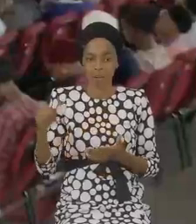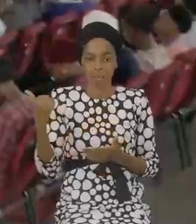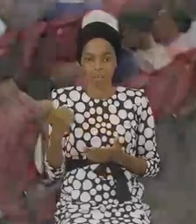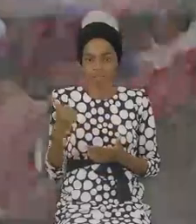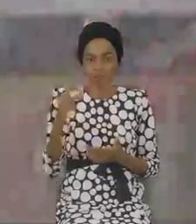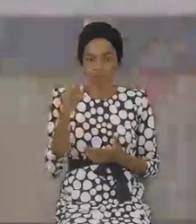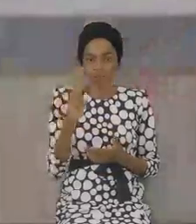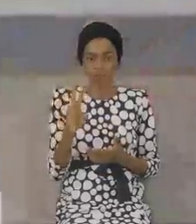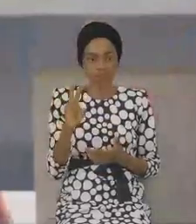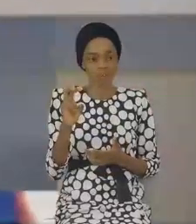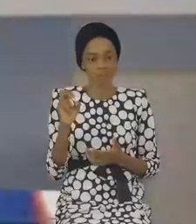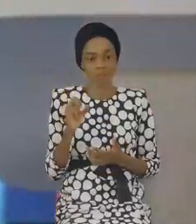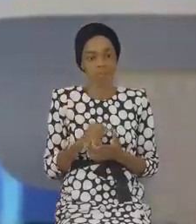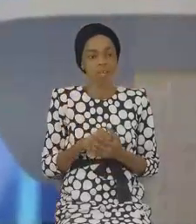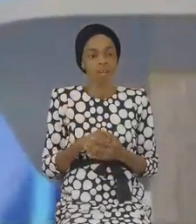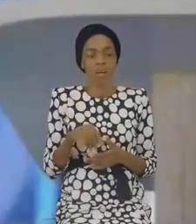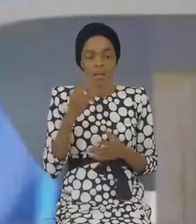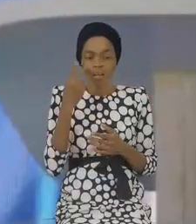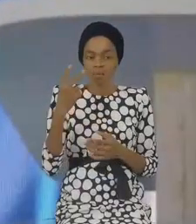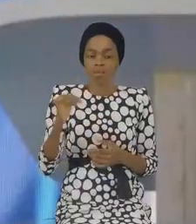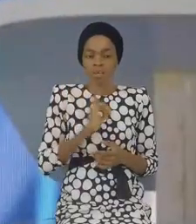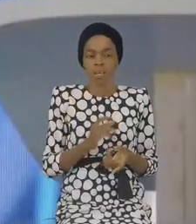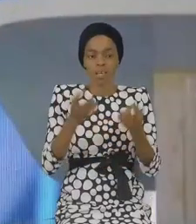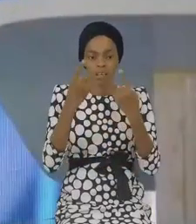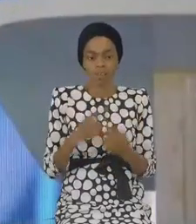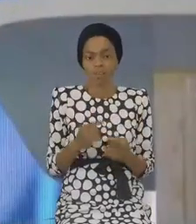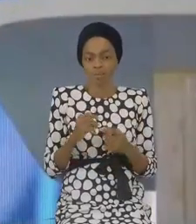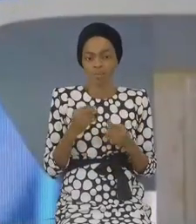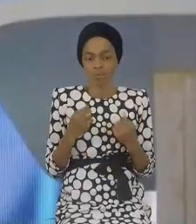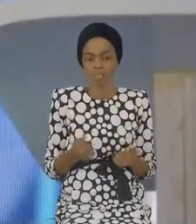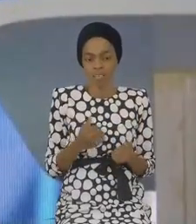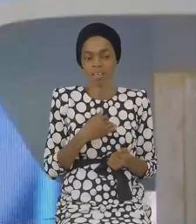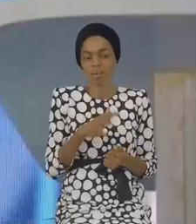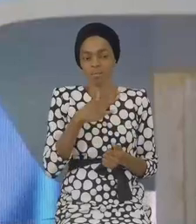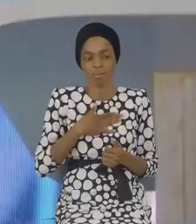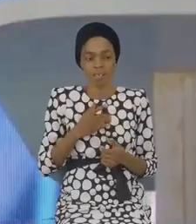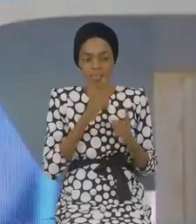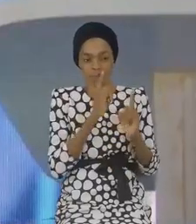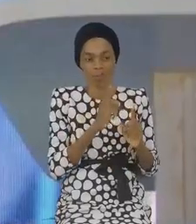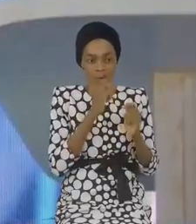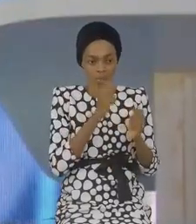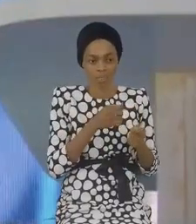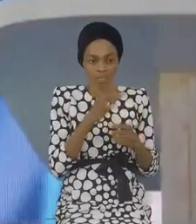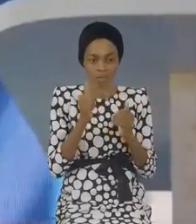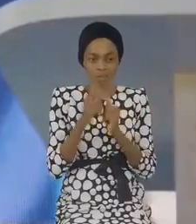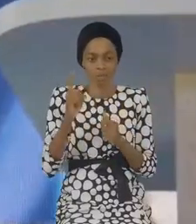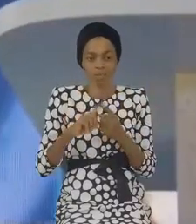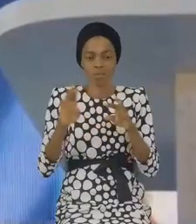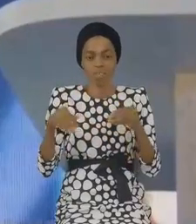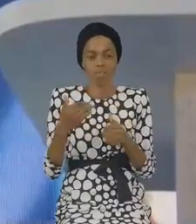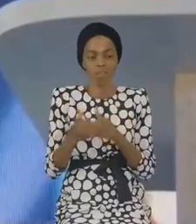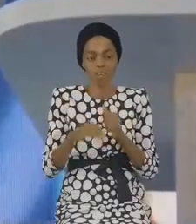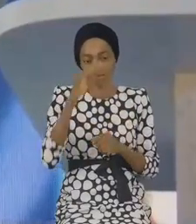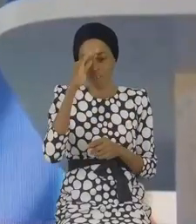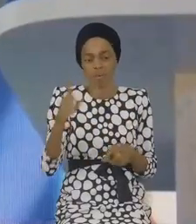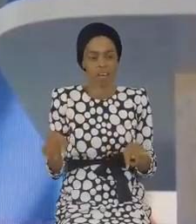Verset 12, voici, je viens bientôt et ma rétribution est avec moi pour rendre à chacun selon ce qu'est